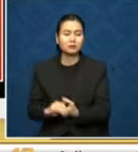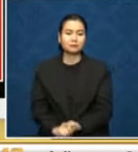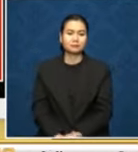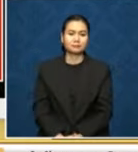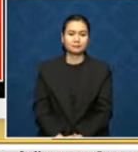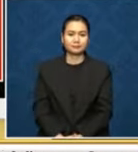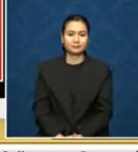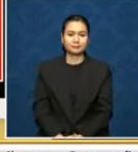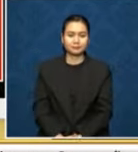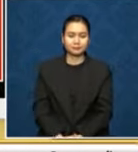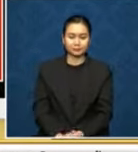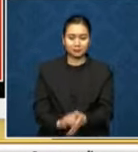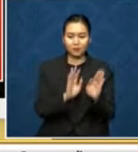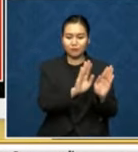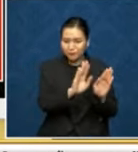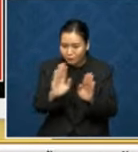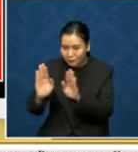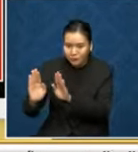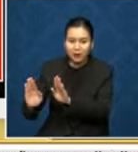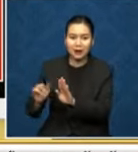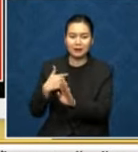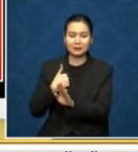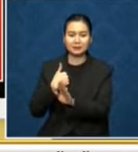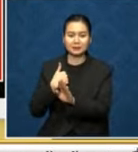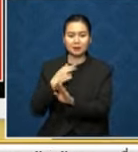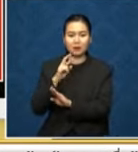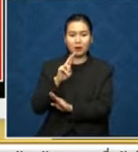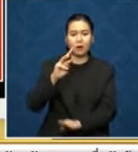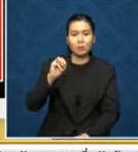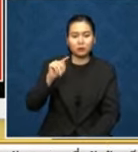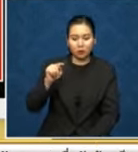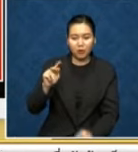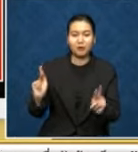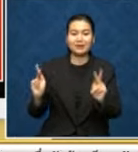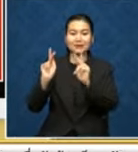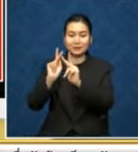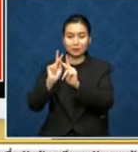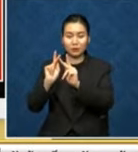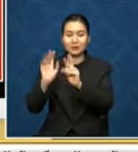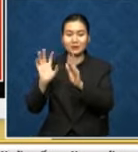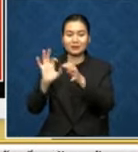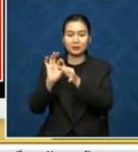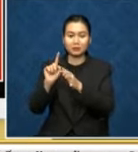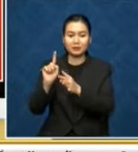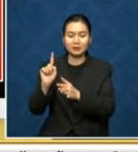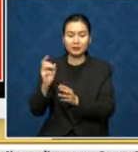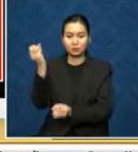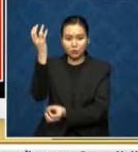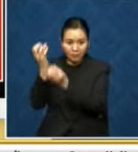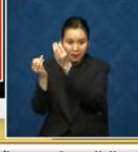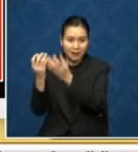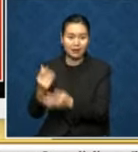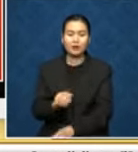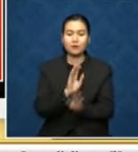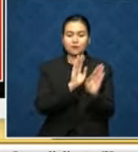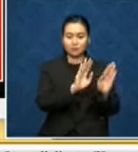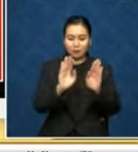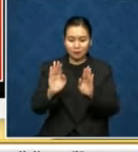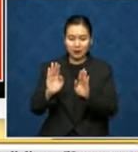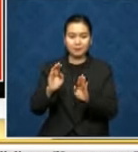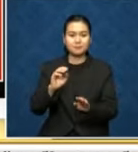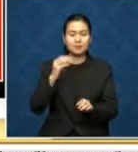นั้นเนี่ยฝากเสียงดังๆนะครับถึงท่านรัฐมนตรีว่าการกระทรวงทรัพยากรนะครับว่าพี่น้องบ้านนนท์เจริญ